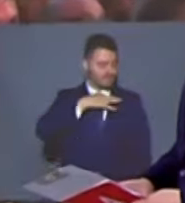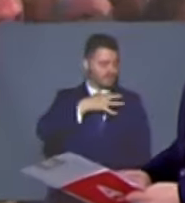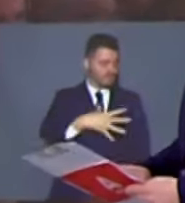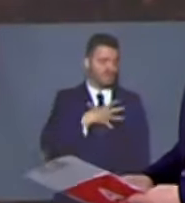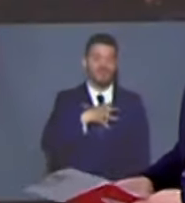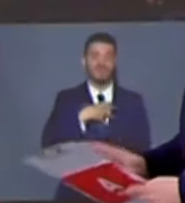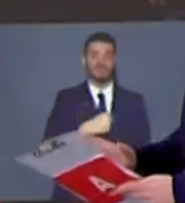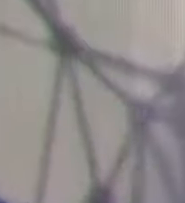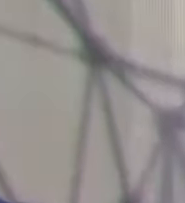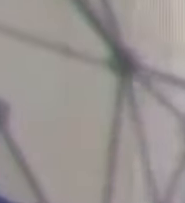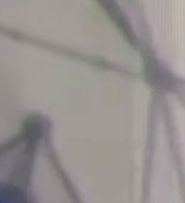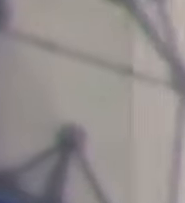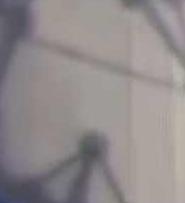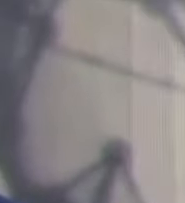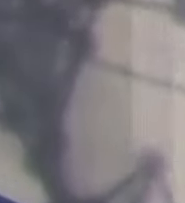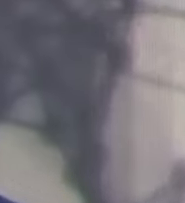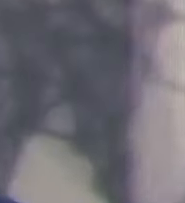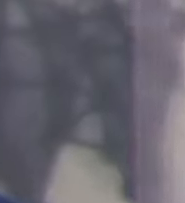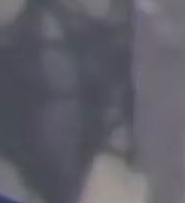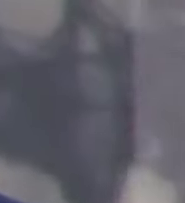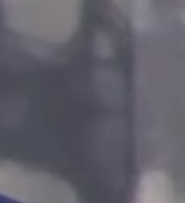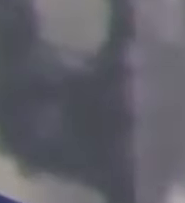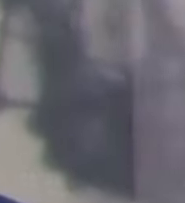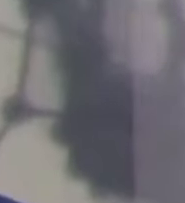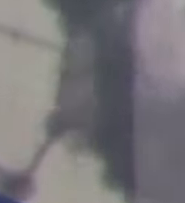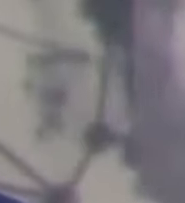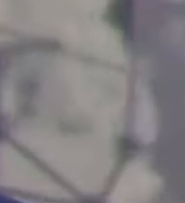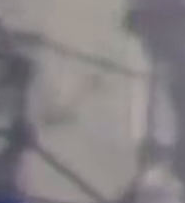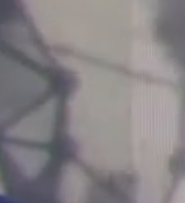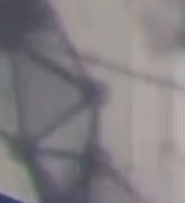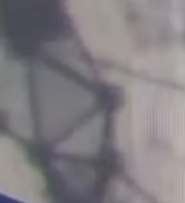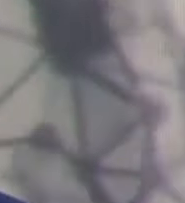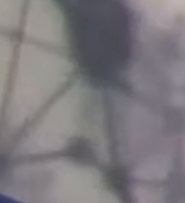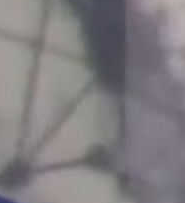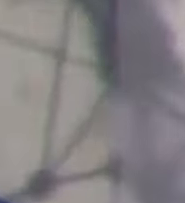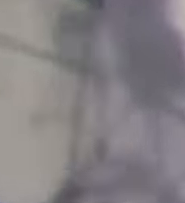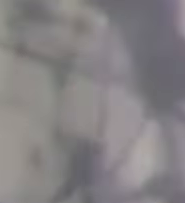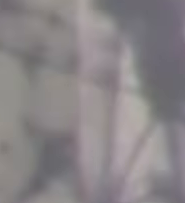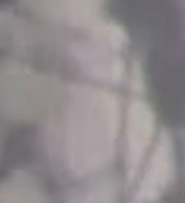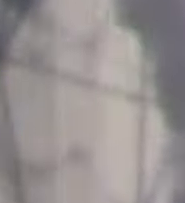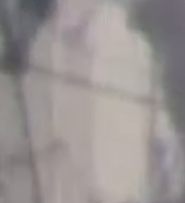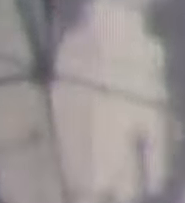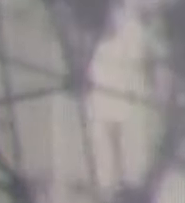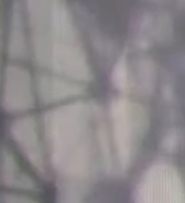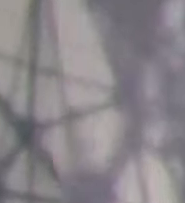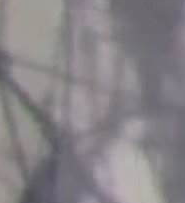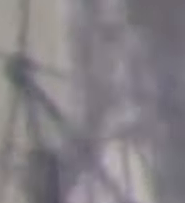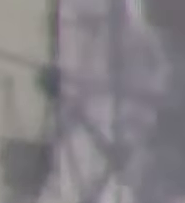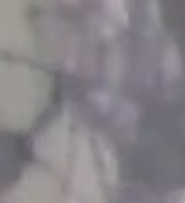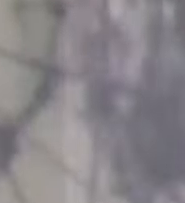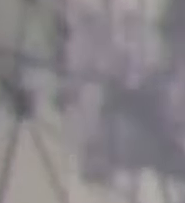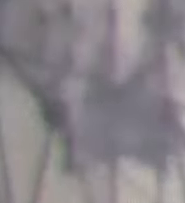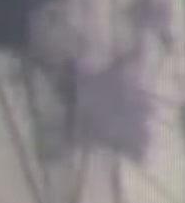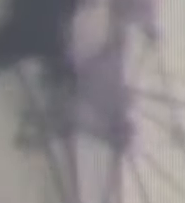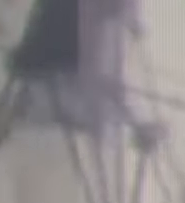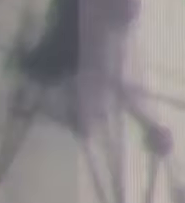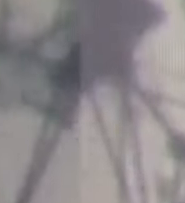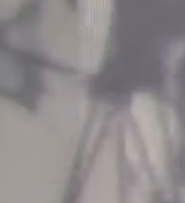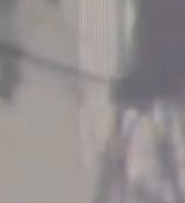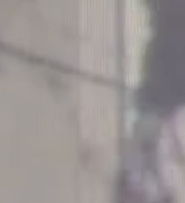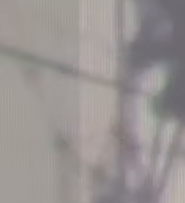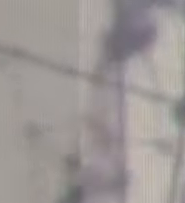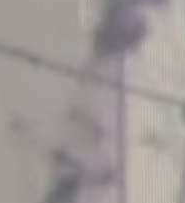τελικά σε αυτή την απόφαση. Ωραία. Να τα πάρουμε από την αρχή. Όπως είδαμε, οι προτάσεις που κατατέθηκαν ήταν τρεις. Του Στέφανου Κασελάκη, της